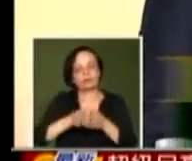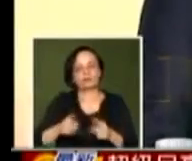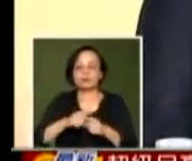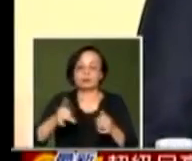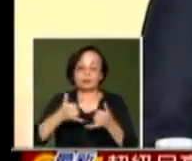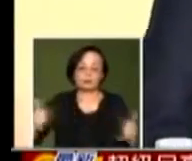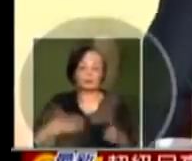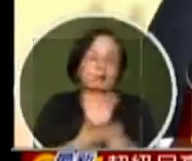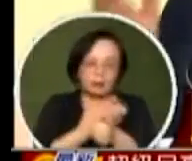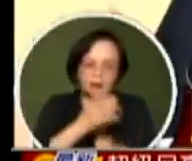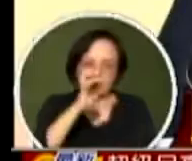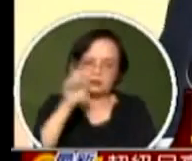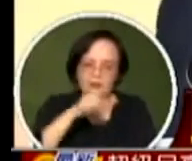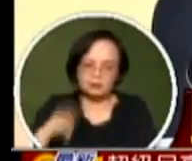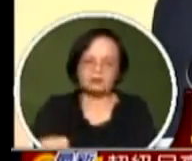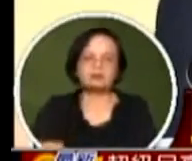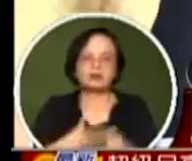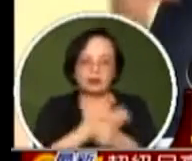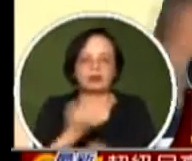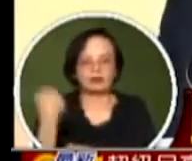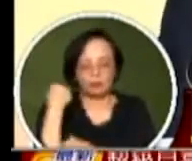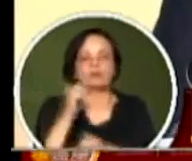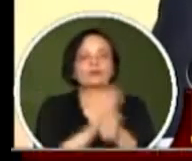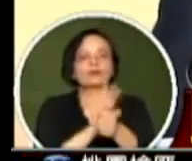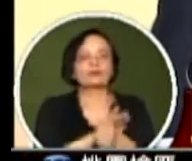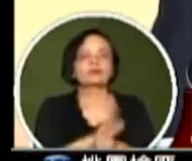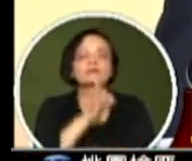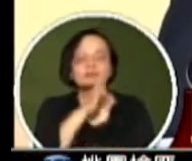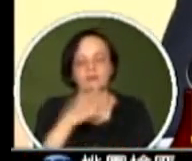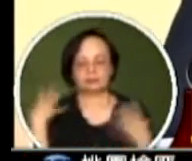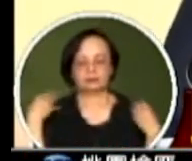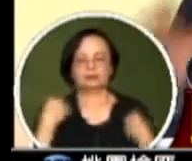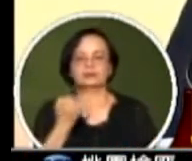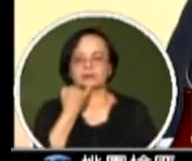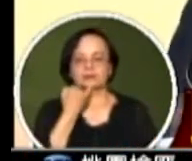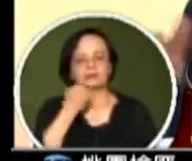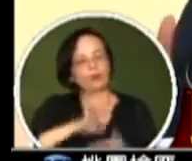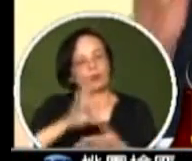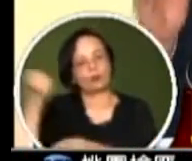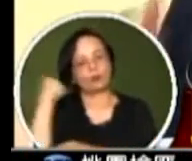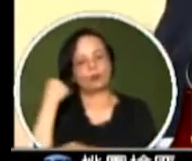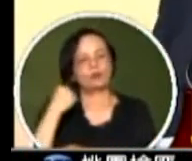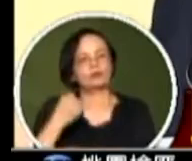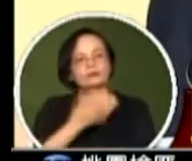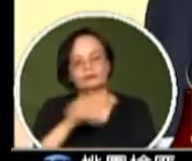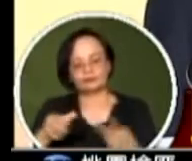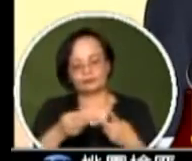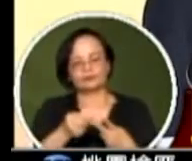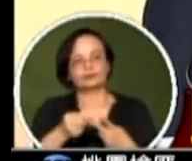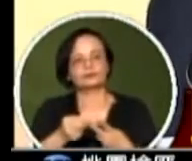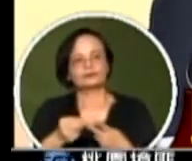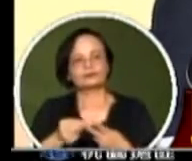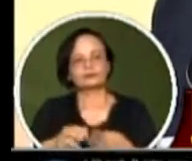是40人较少，但是过去咱几个人也是咱发挥最大的力量。第二点，咱要结合社会各方面的力